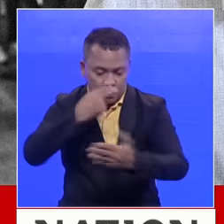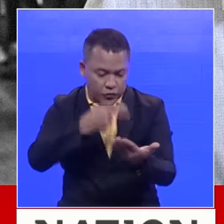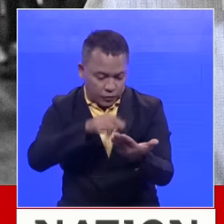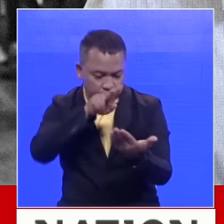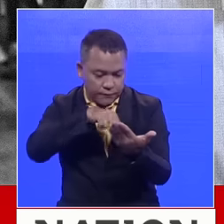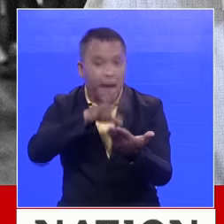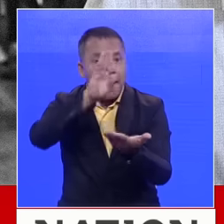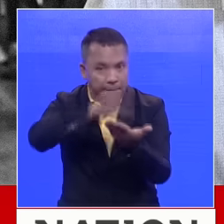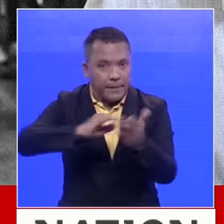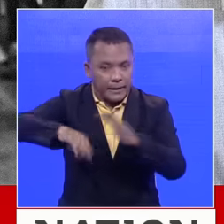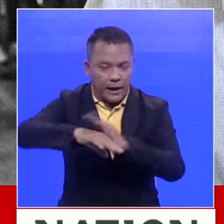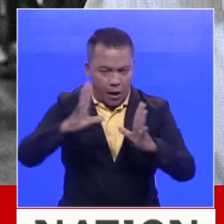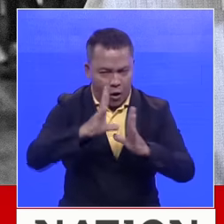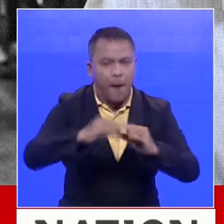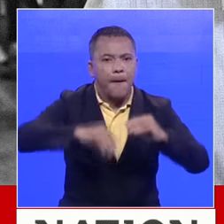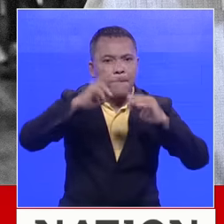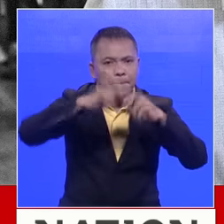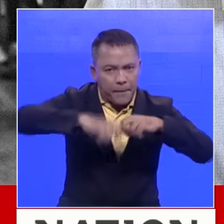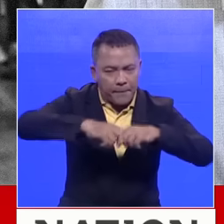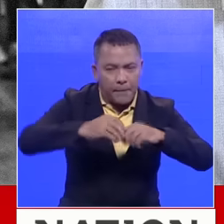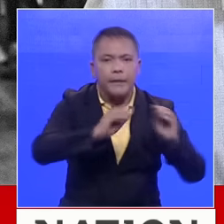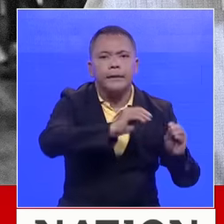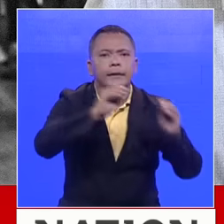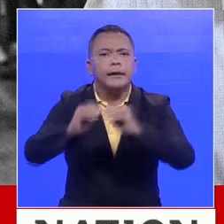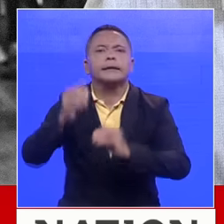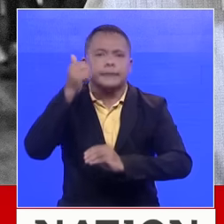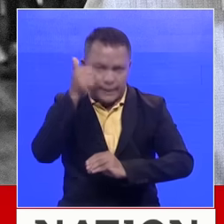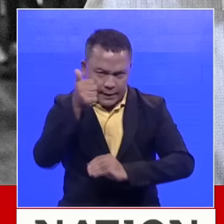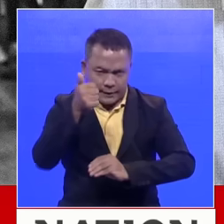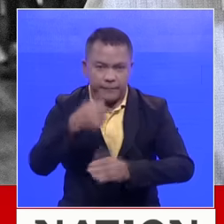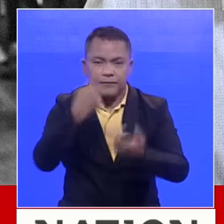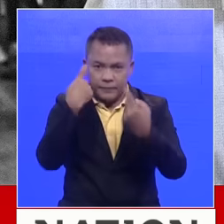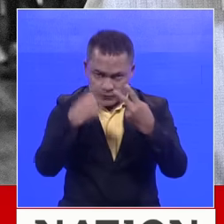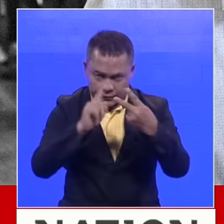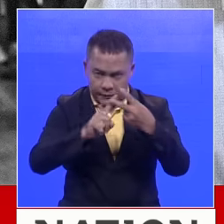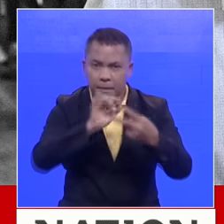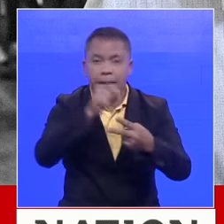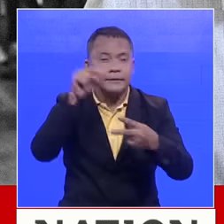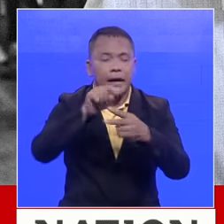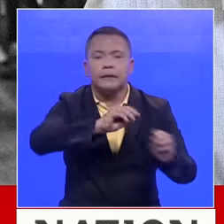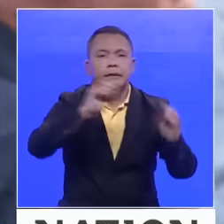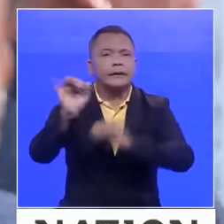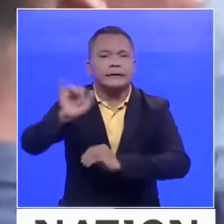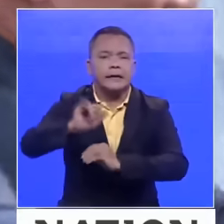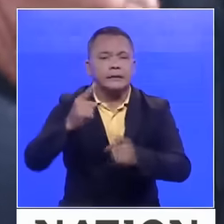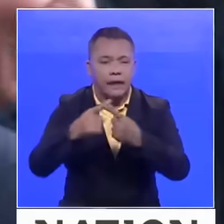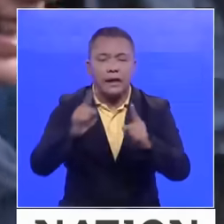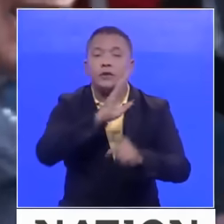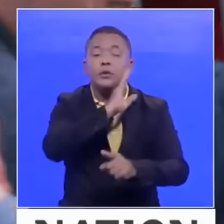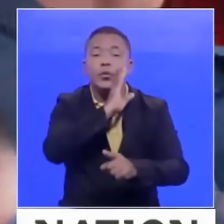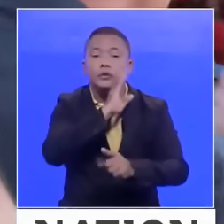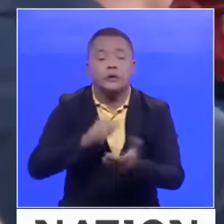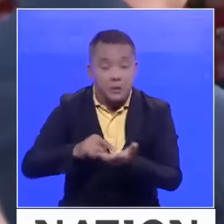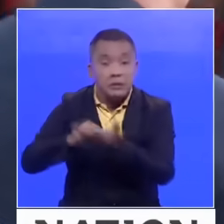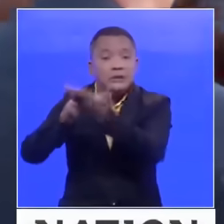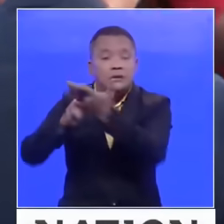มูลต้องหาเพิ่มเติมอาการอาจจะสั่งเลื่อนให้ก็เป็นไปได้เหมือนกันหรืออาจจะสั่งไม่เลือดหรอกยังไงก็ตามถึงแม้จะถึงแม้จะยื่นเลื่องร้อง